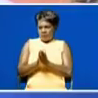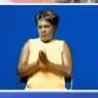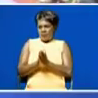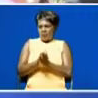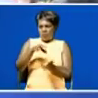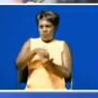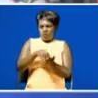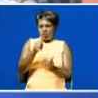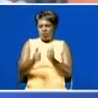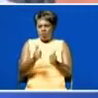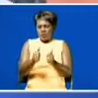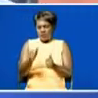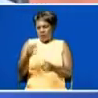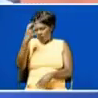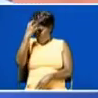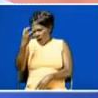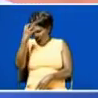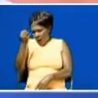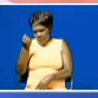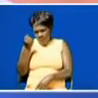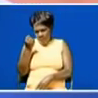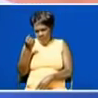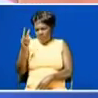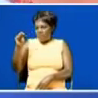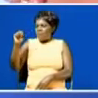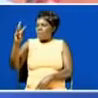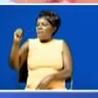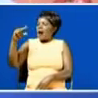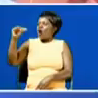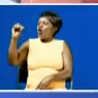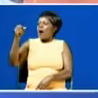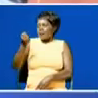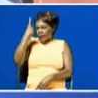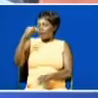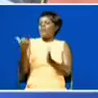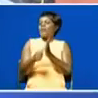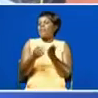stage did Magoha realize that there was a problem?